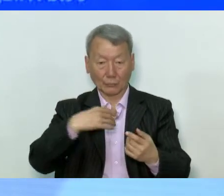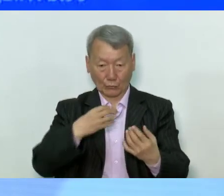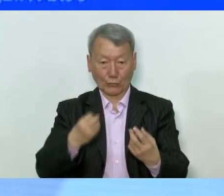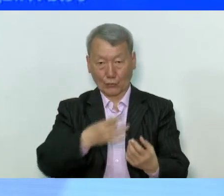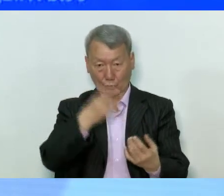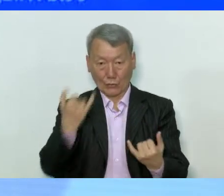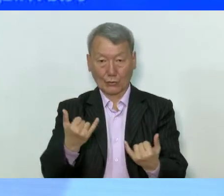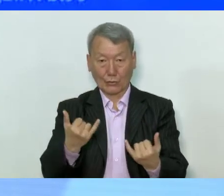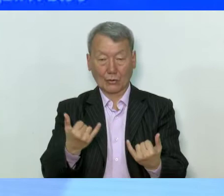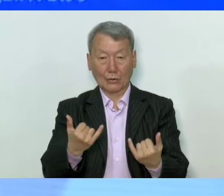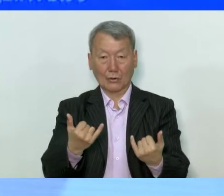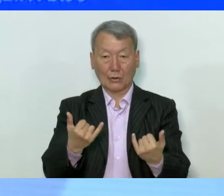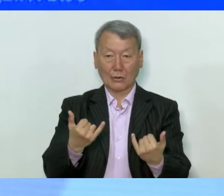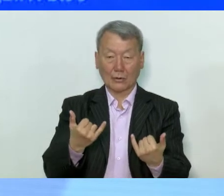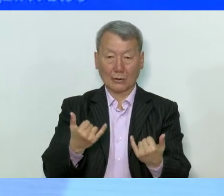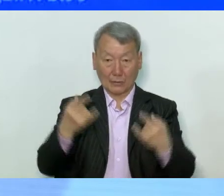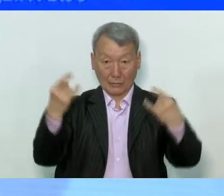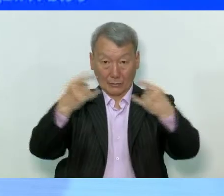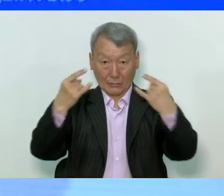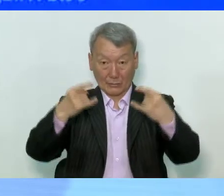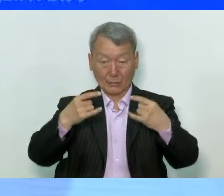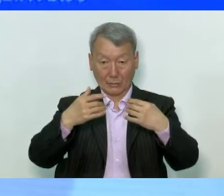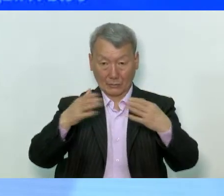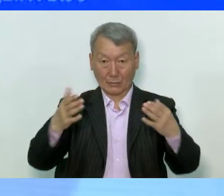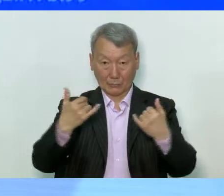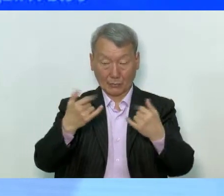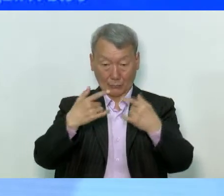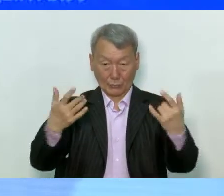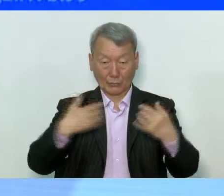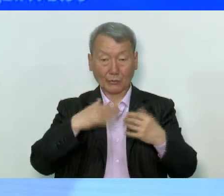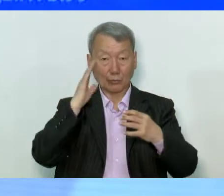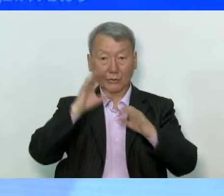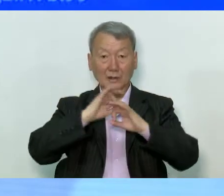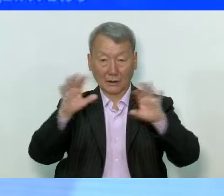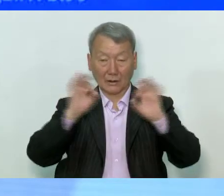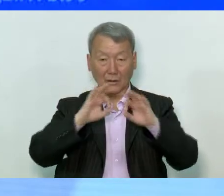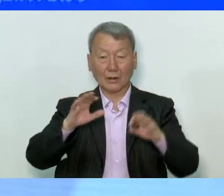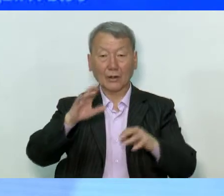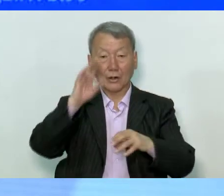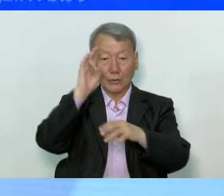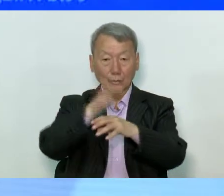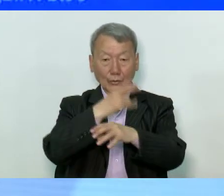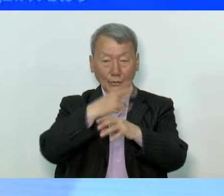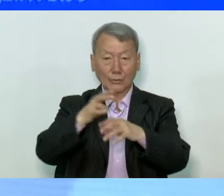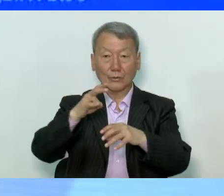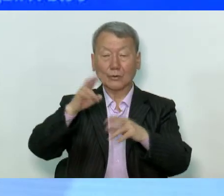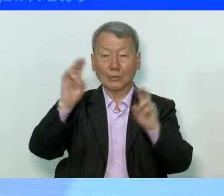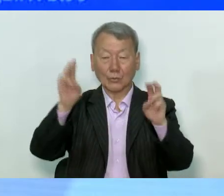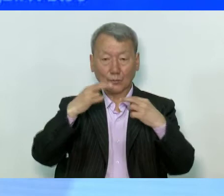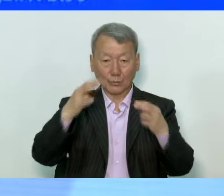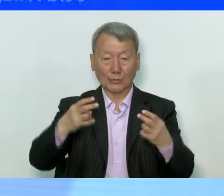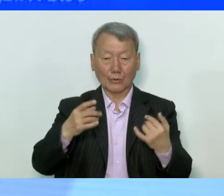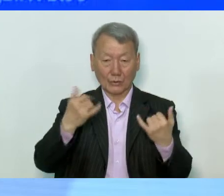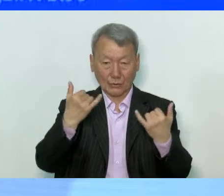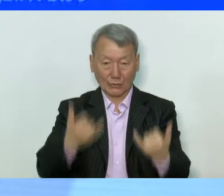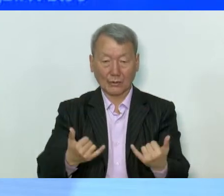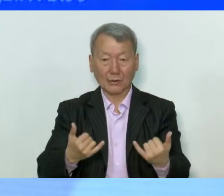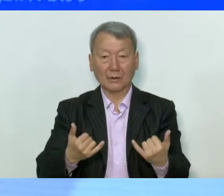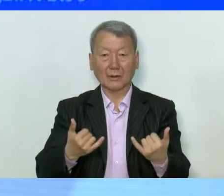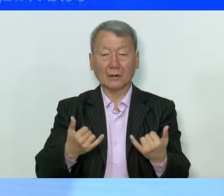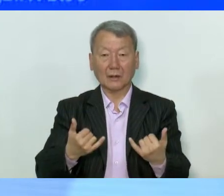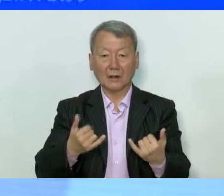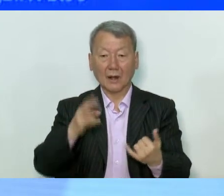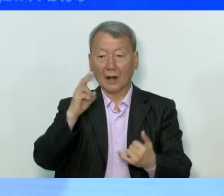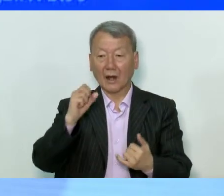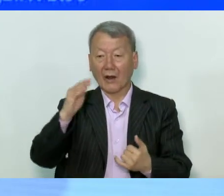мына бүгүн телевидение да аркылуу кайрылып кетем. Түнү кызмат көрсөтүү